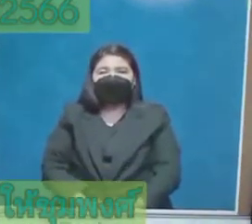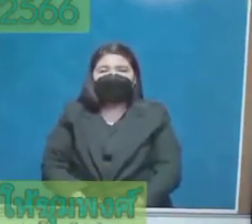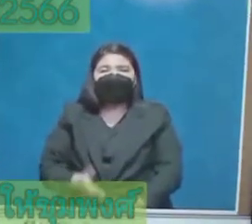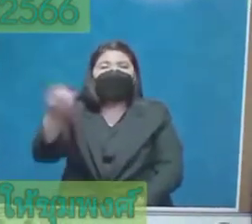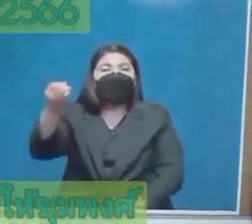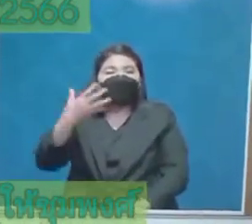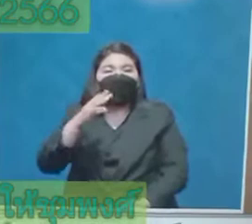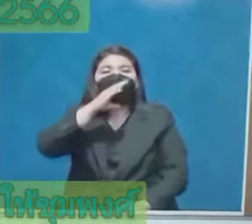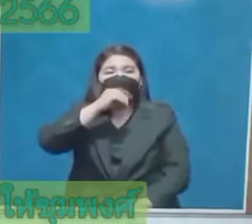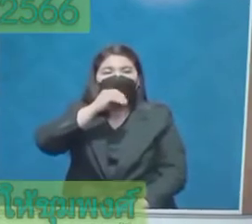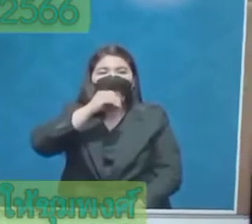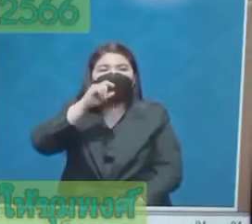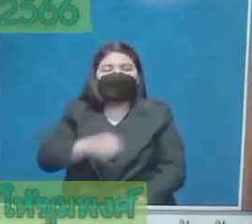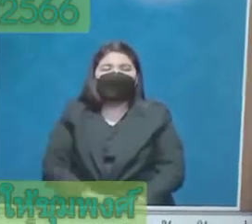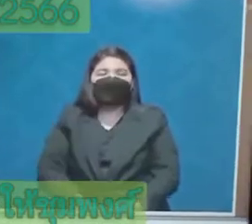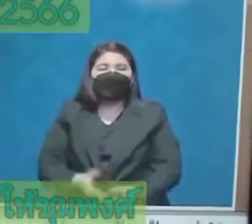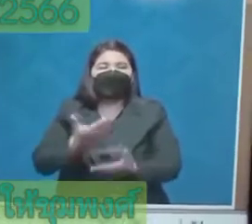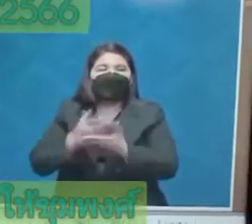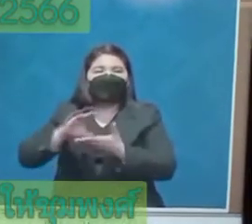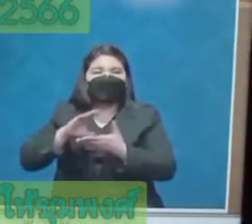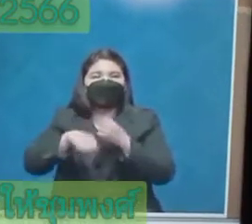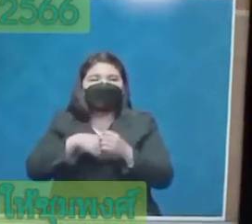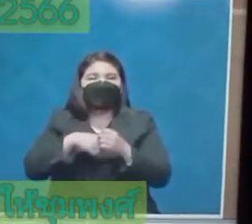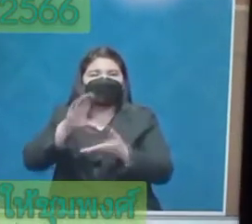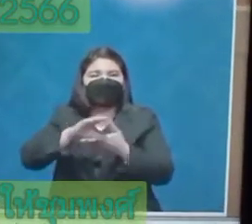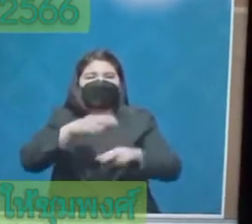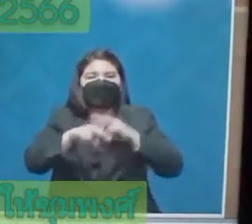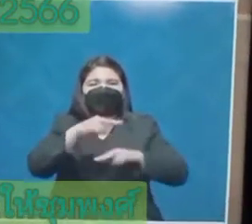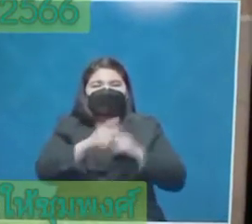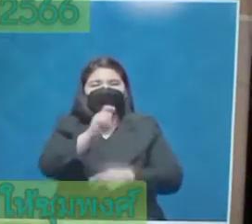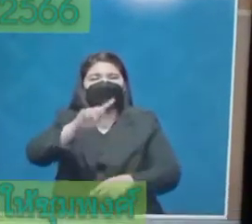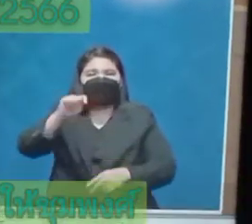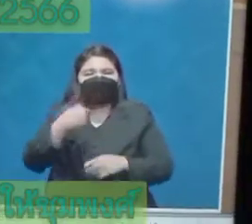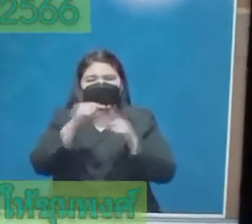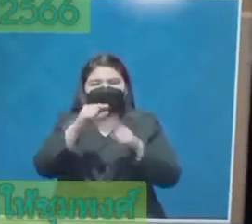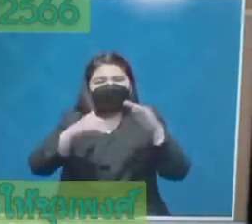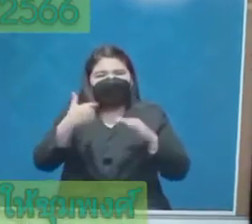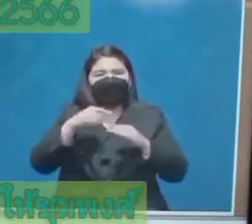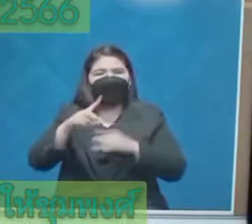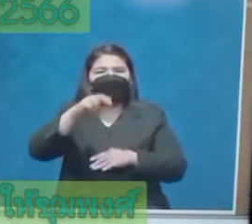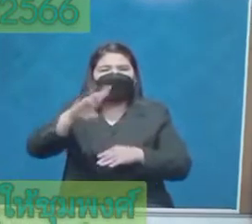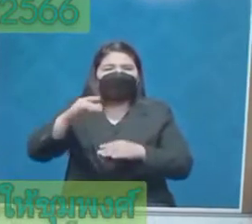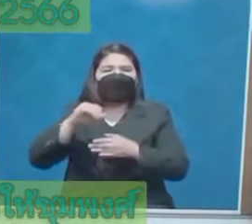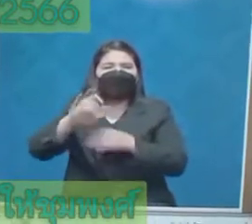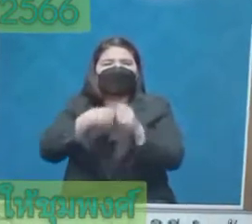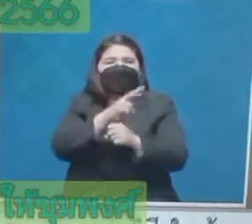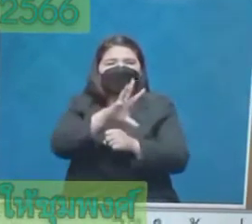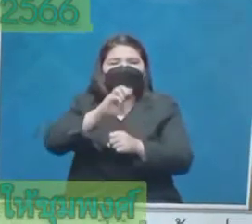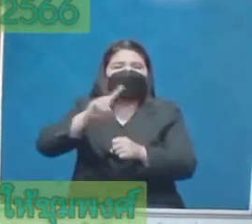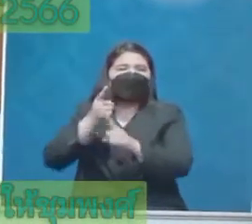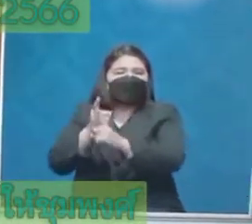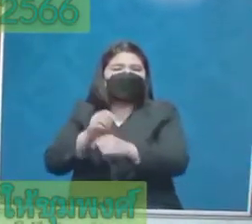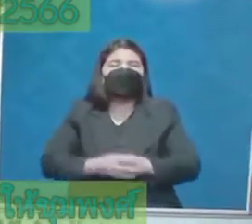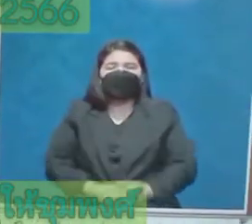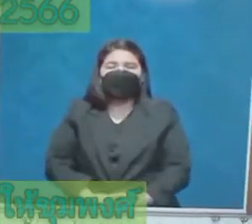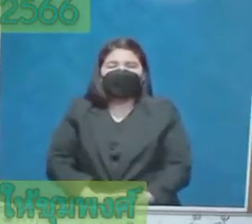มันก็ต้องพูดอ่ะในเรื่องของงบประมาณองค์การปกครององค์กรปกครองท้องถิ่นมีความเหลื่อมล้ำอันนี้ก็เป็นไปตามพระราชบัญญัติพิธีงบประมาณ261